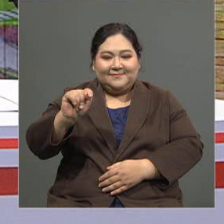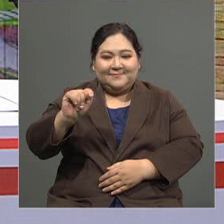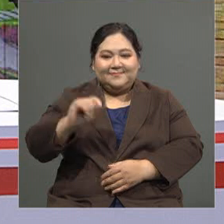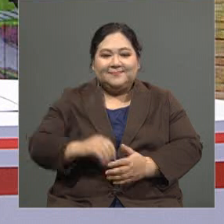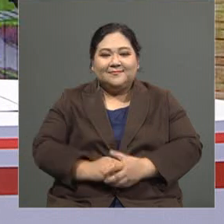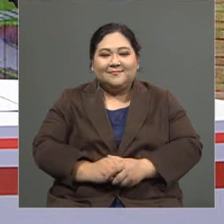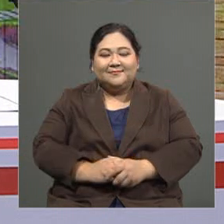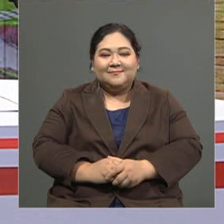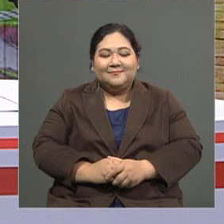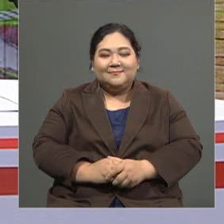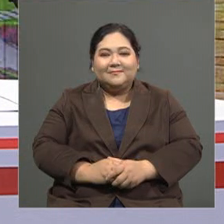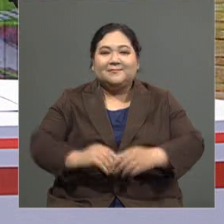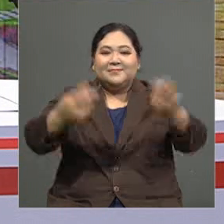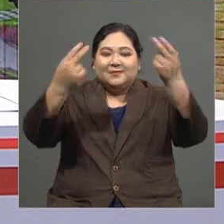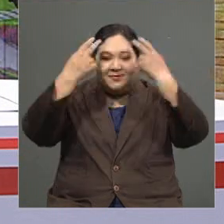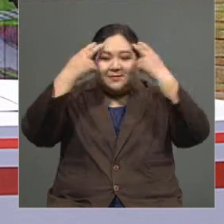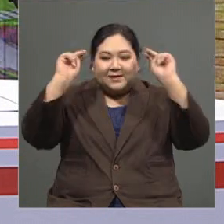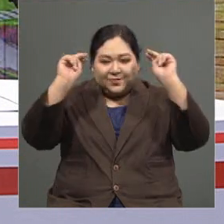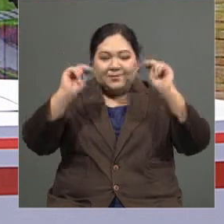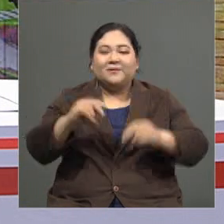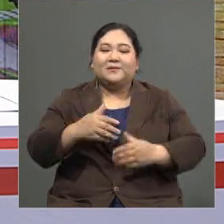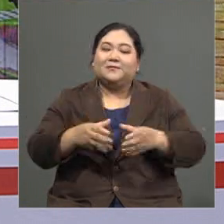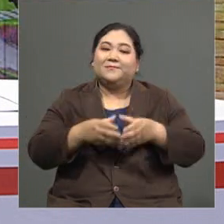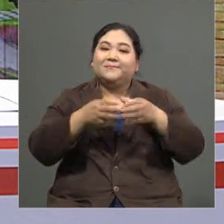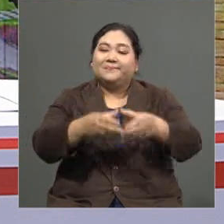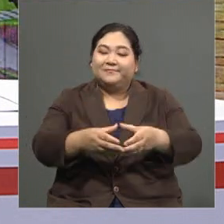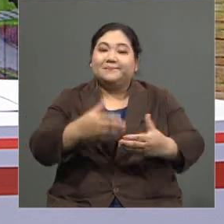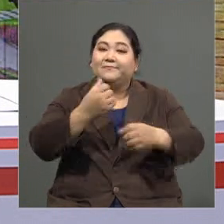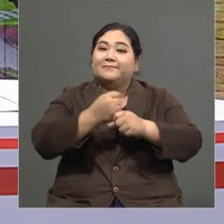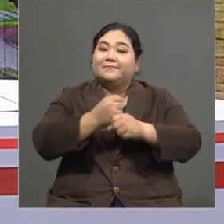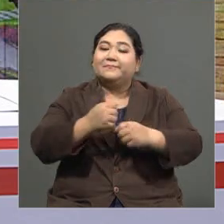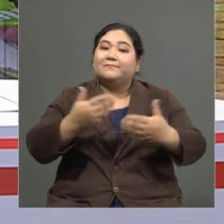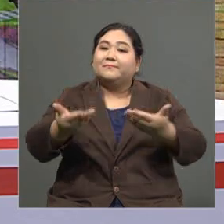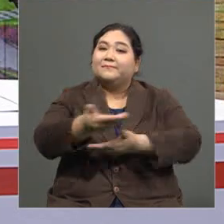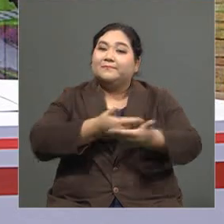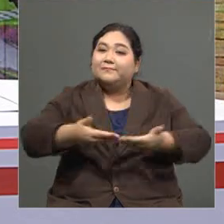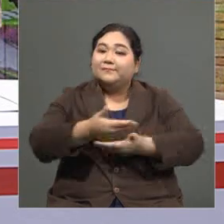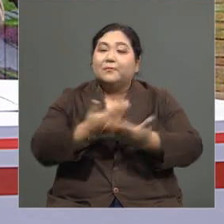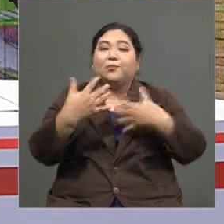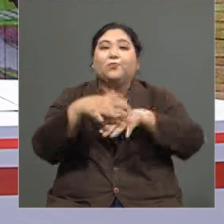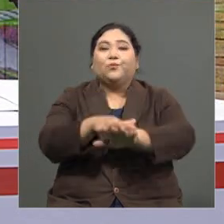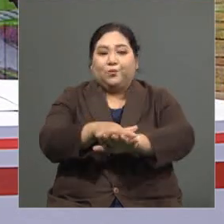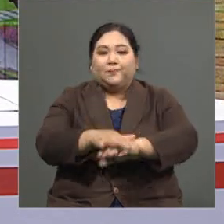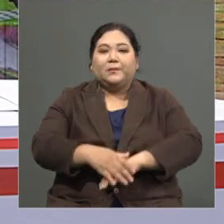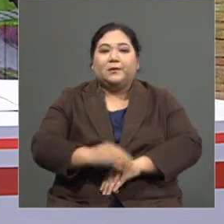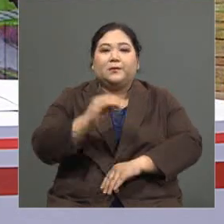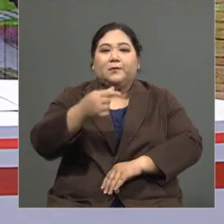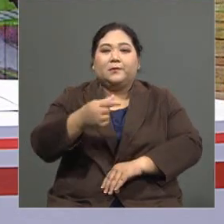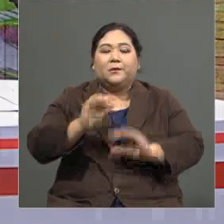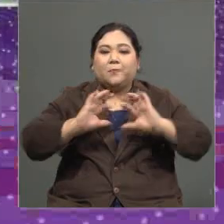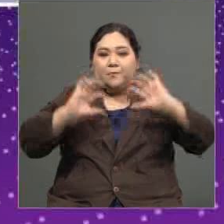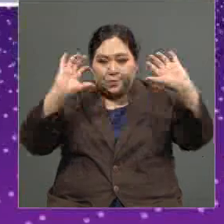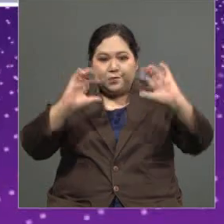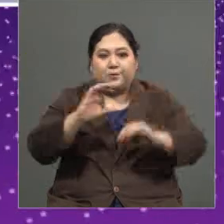ผู้ชมครับเริ่มกันที่ภารกิจของท่านนายกรัฐมนตรีในการร่วมงานสัมมนา Flop GlobalCEO Conferenceครับยืนยันรัฐบาลมี